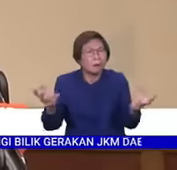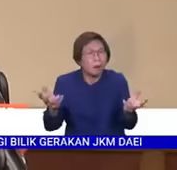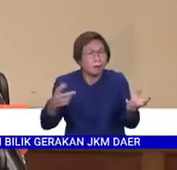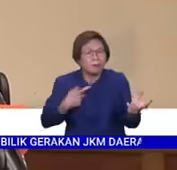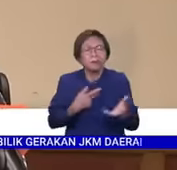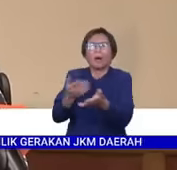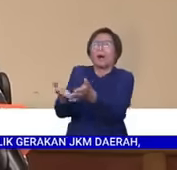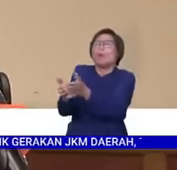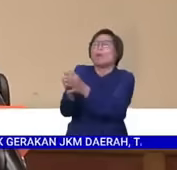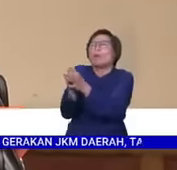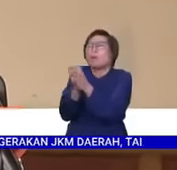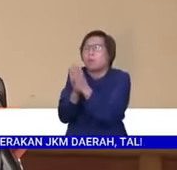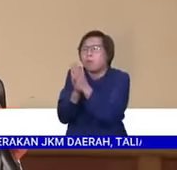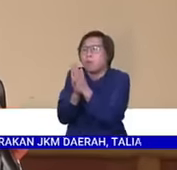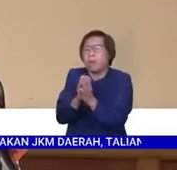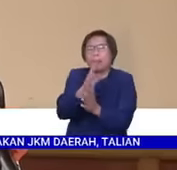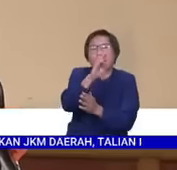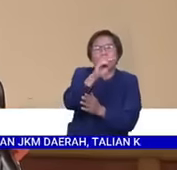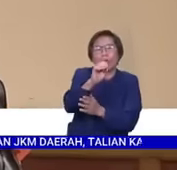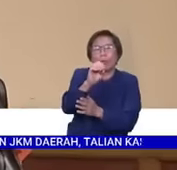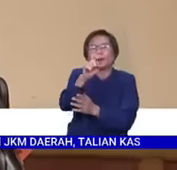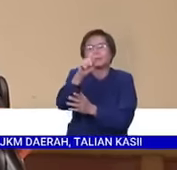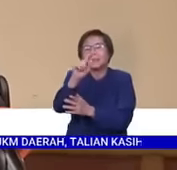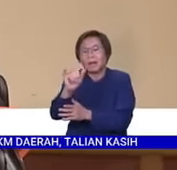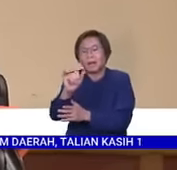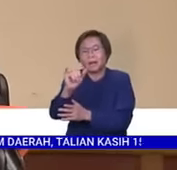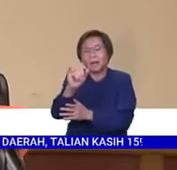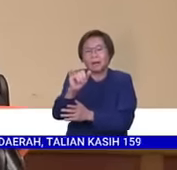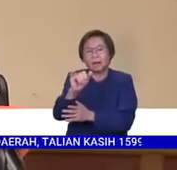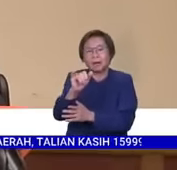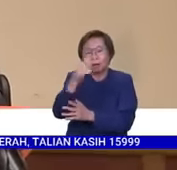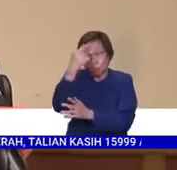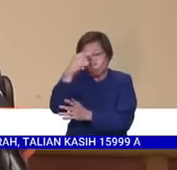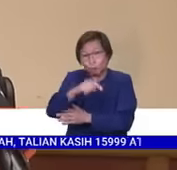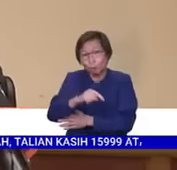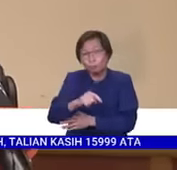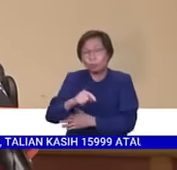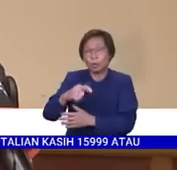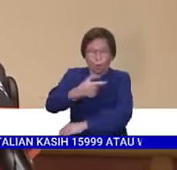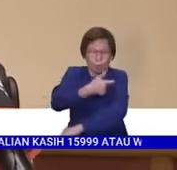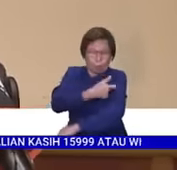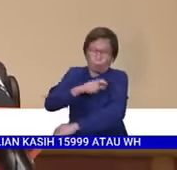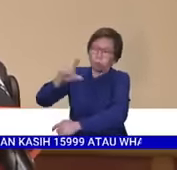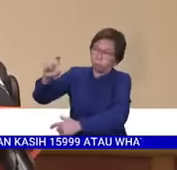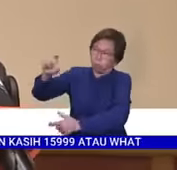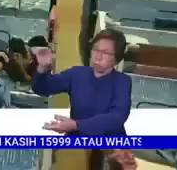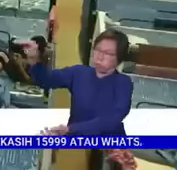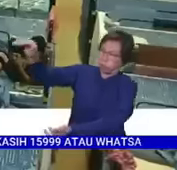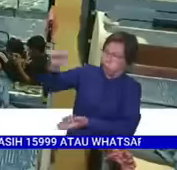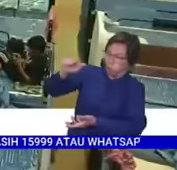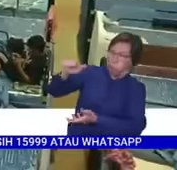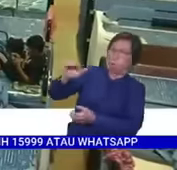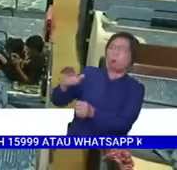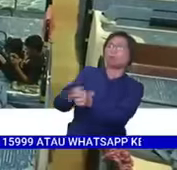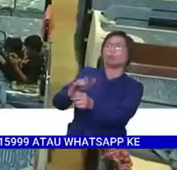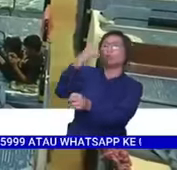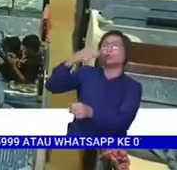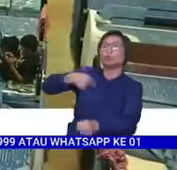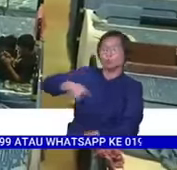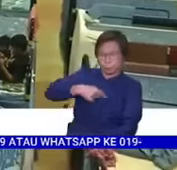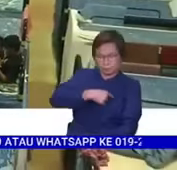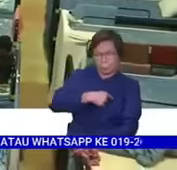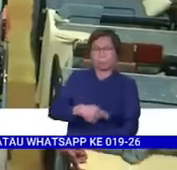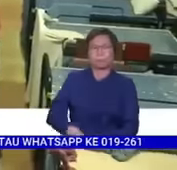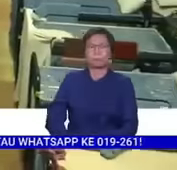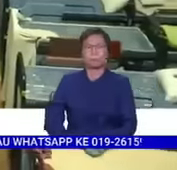Mohon sangat-sangat daripada mesti untuk rapuh memberi bekalan vaksin yang uzuki pada kita